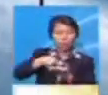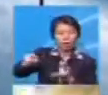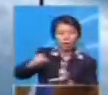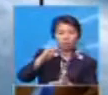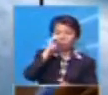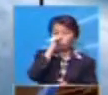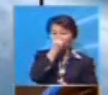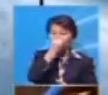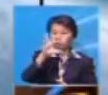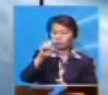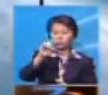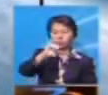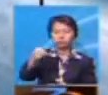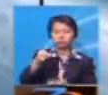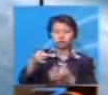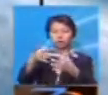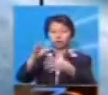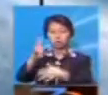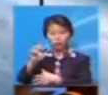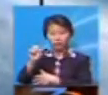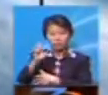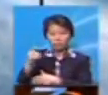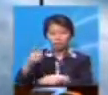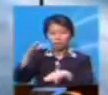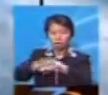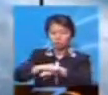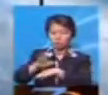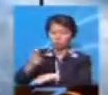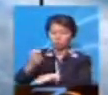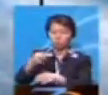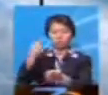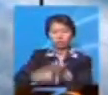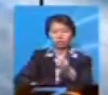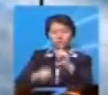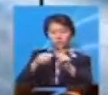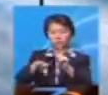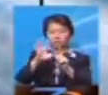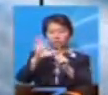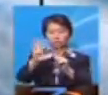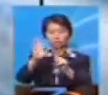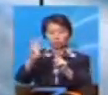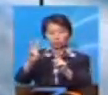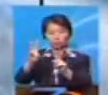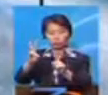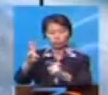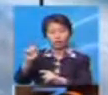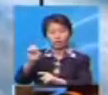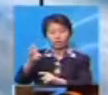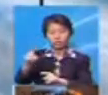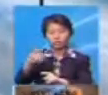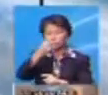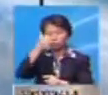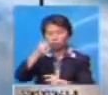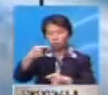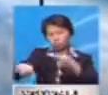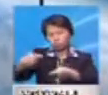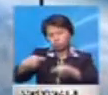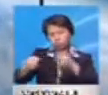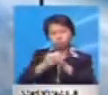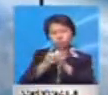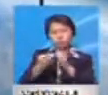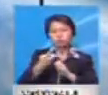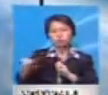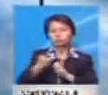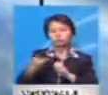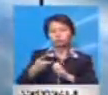faedah $50 juta Amerika ke atas bond bernilai $1.75 bilion Amerika berikutan pertikaian antara